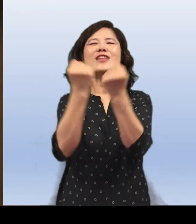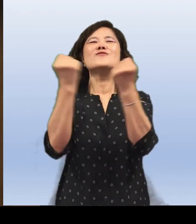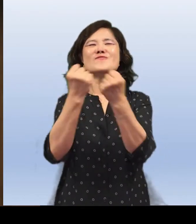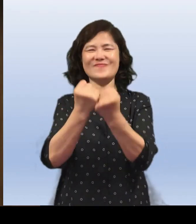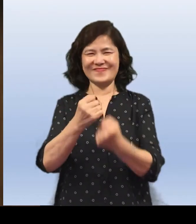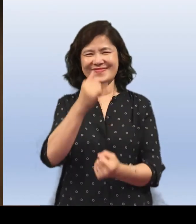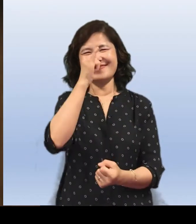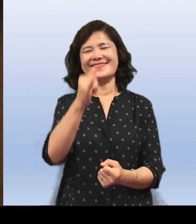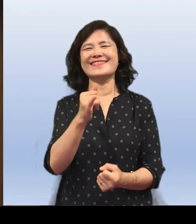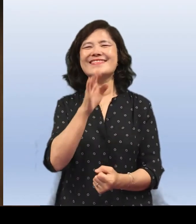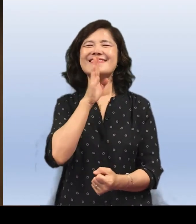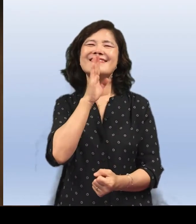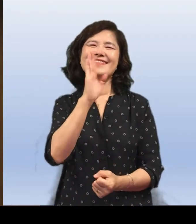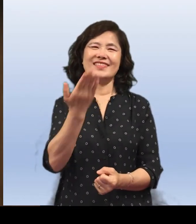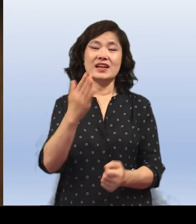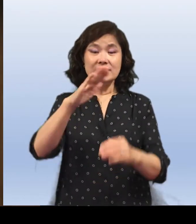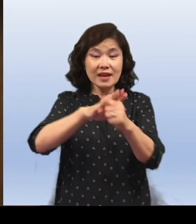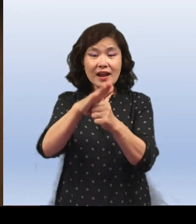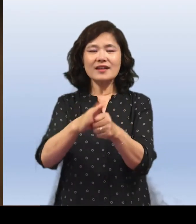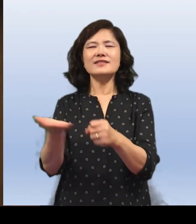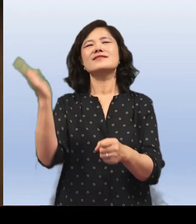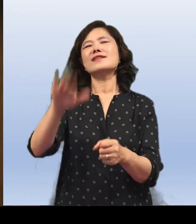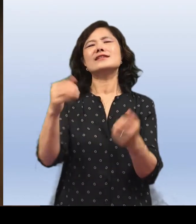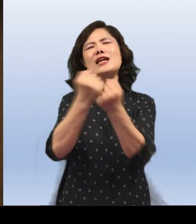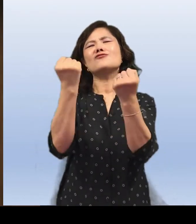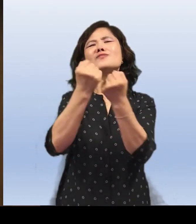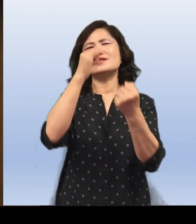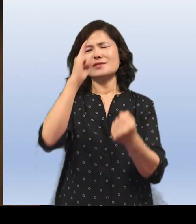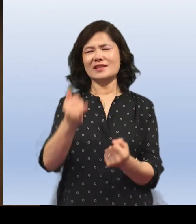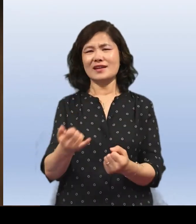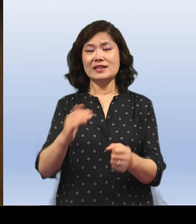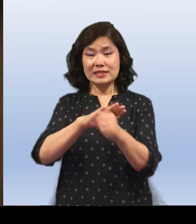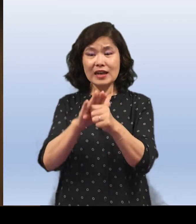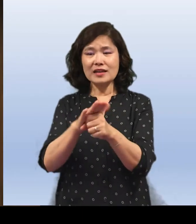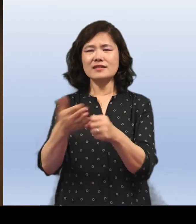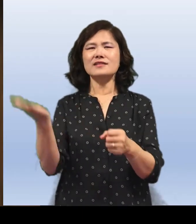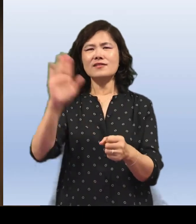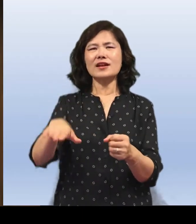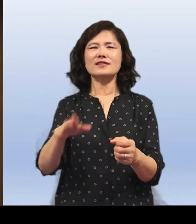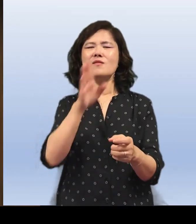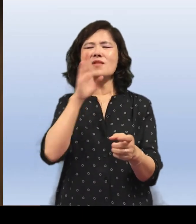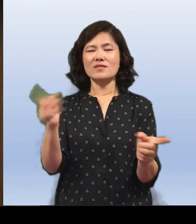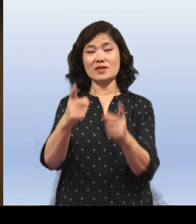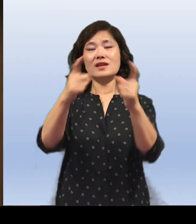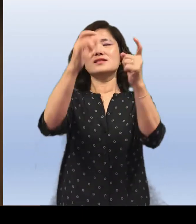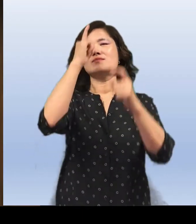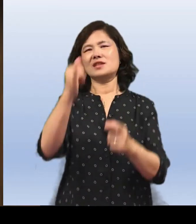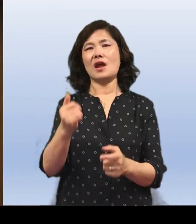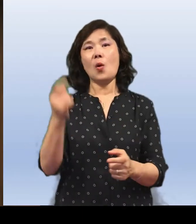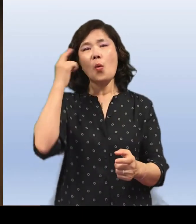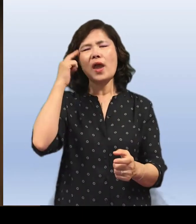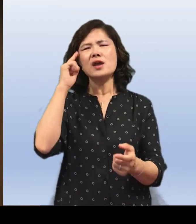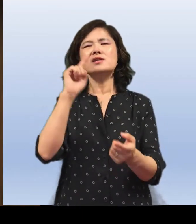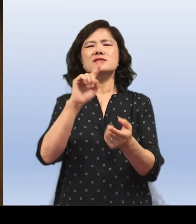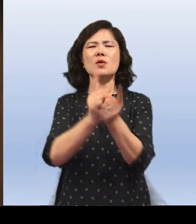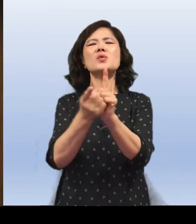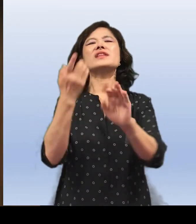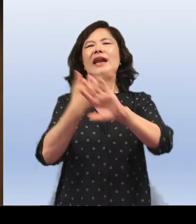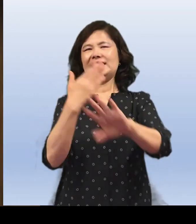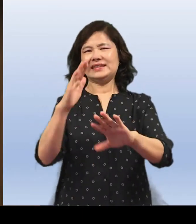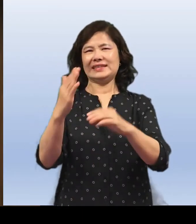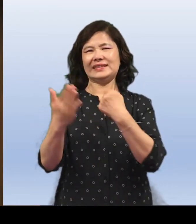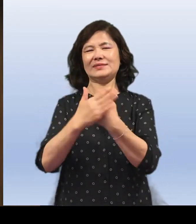있었습니다. 사랑하지만 다툽니다. 사랑하지만 싸우게 됩니다. 왜요? 서로가 다르기